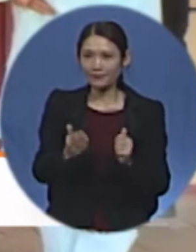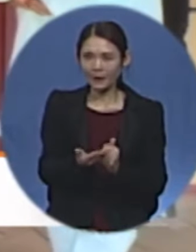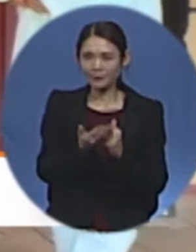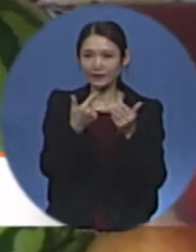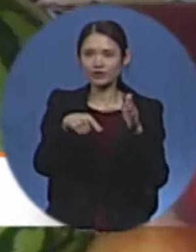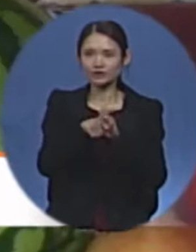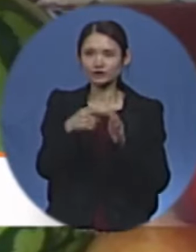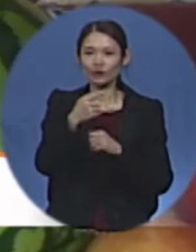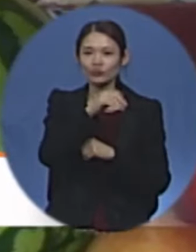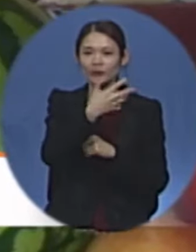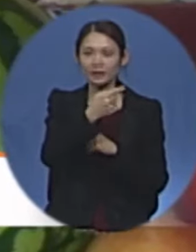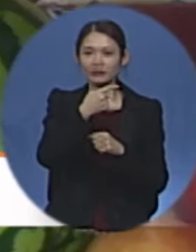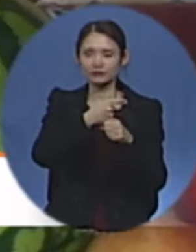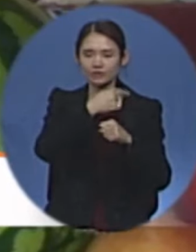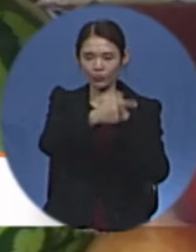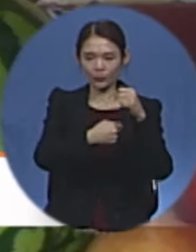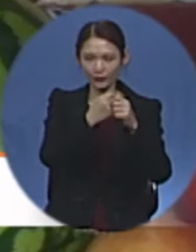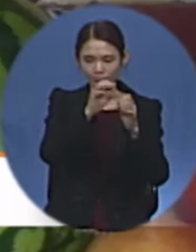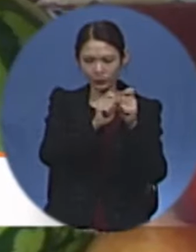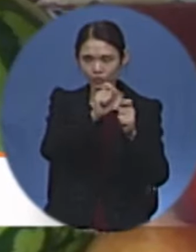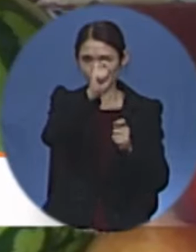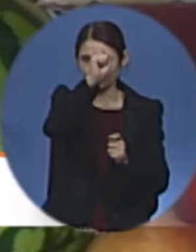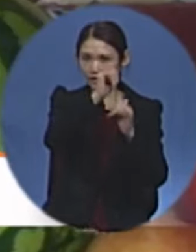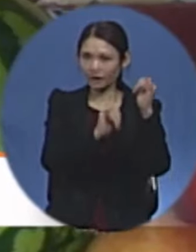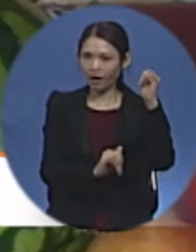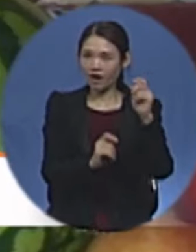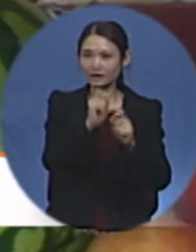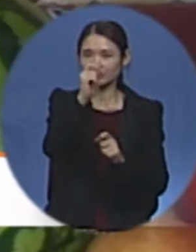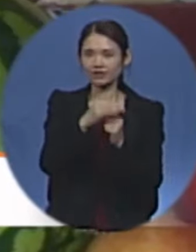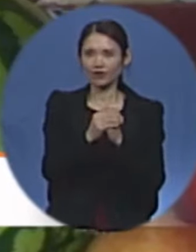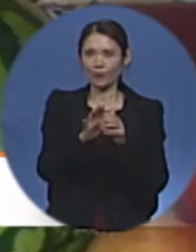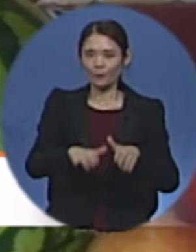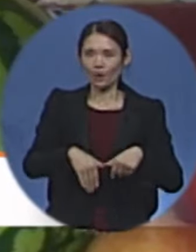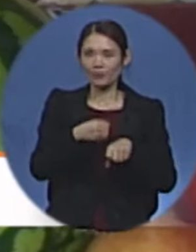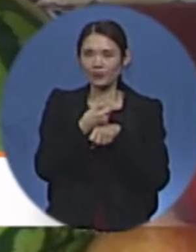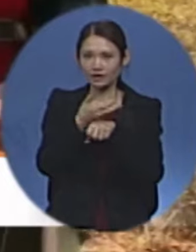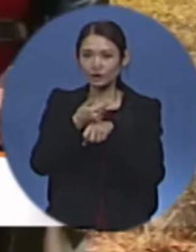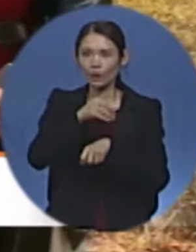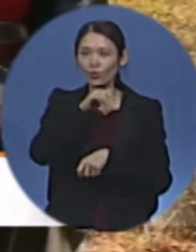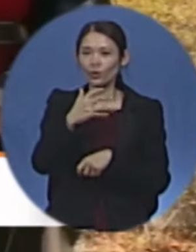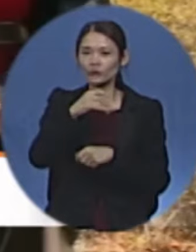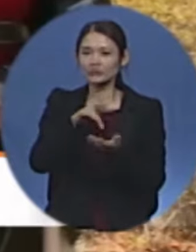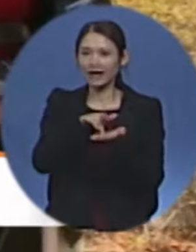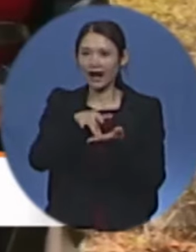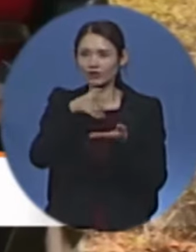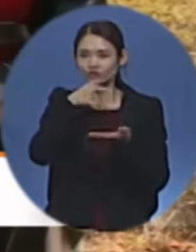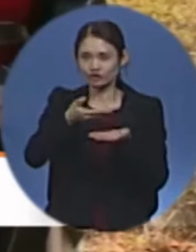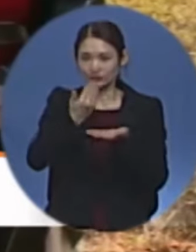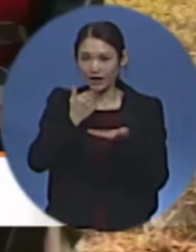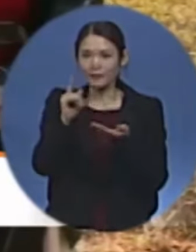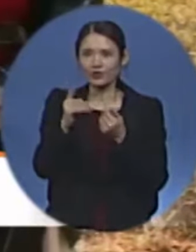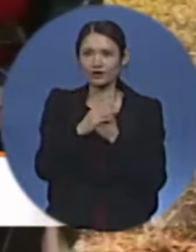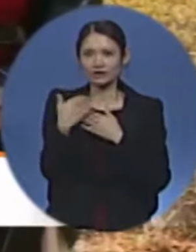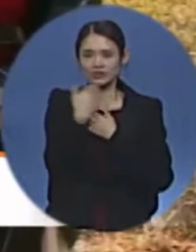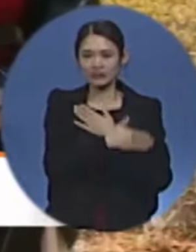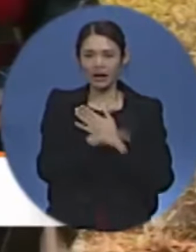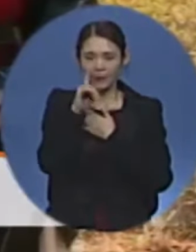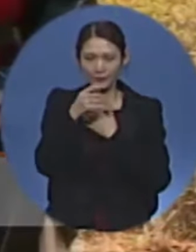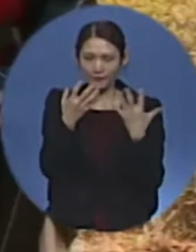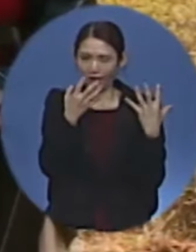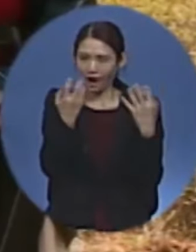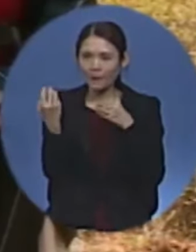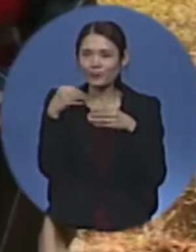1981년부터 시작돼 깊은 역사를 지니고 있습니다. 봄의 전령사로 불리는 고로쇠 약수는 인체에 유익한 무기질을 다량